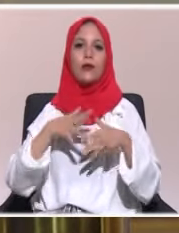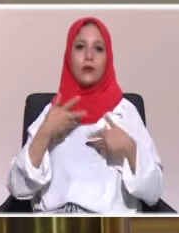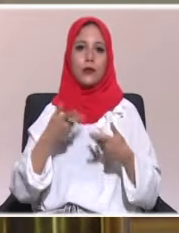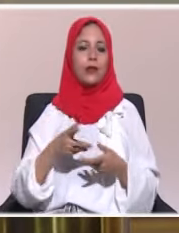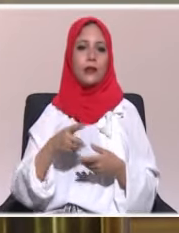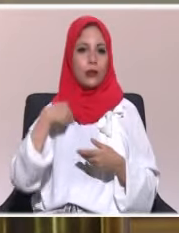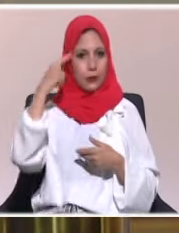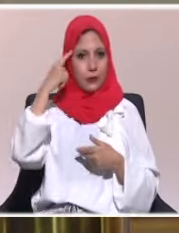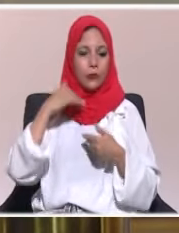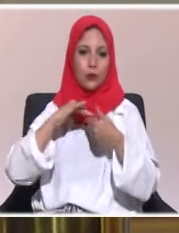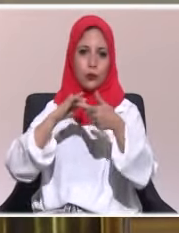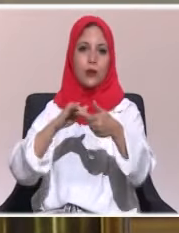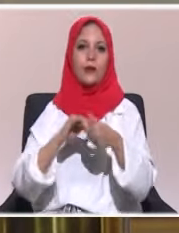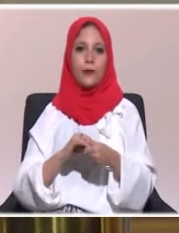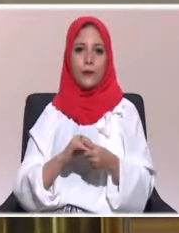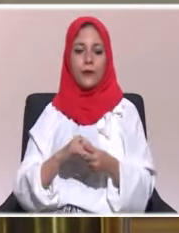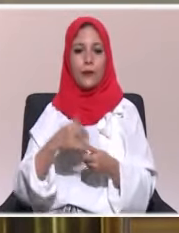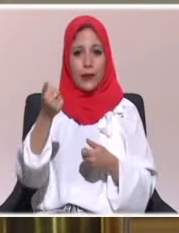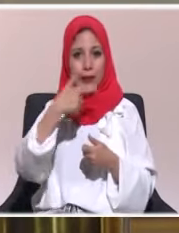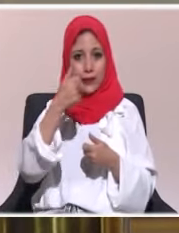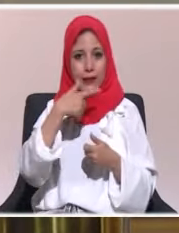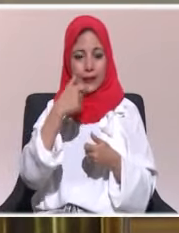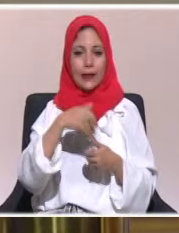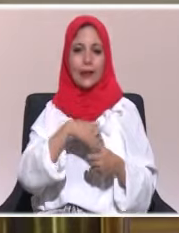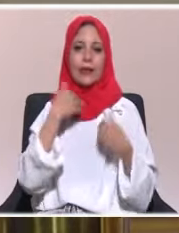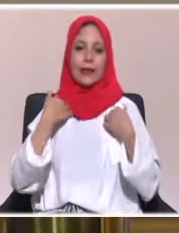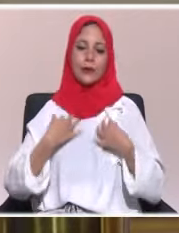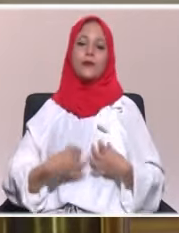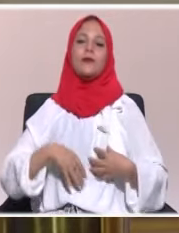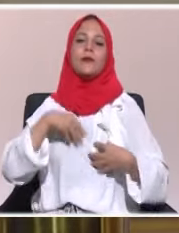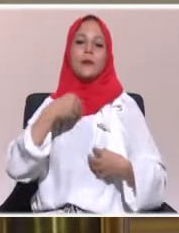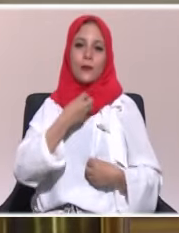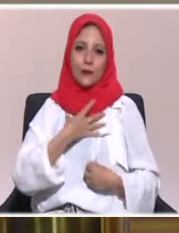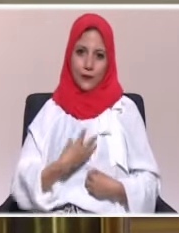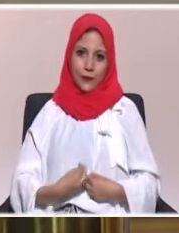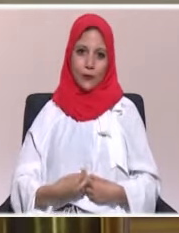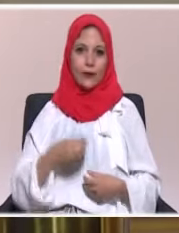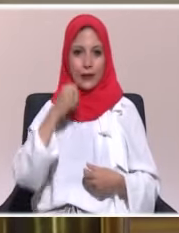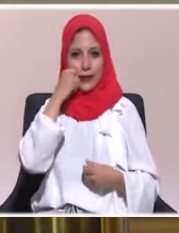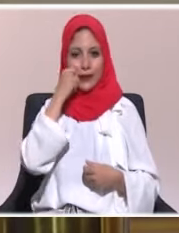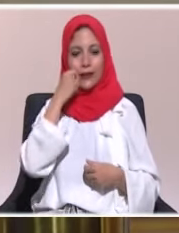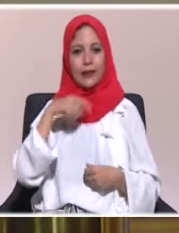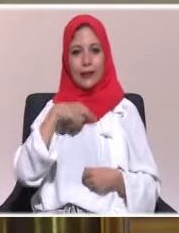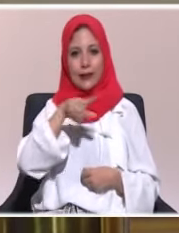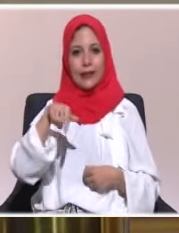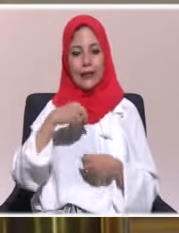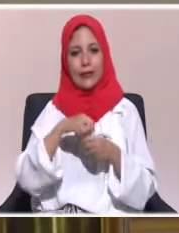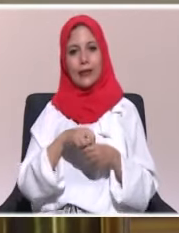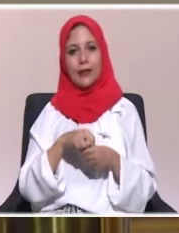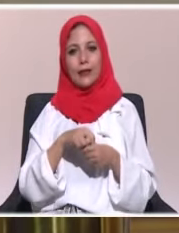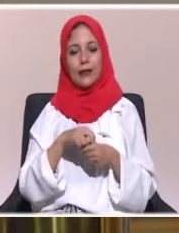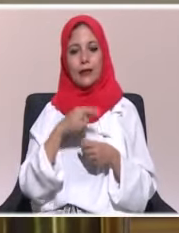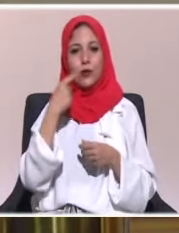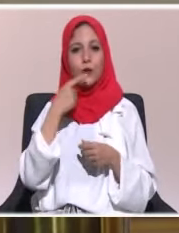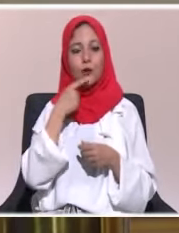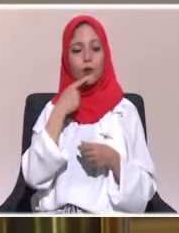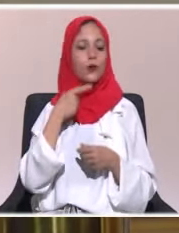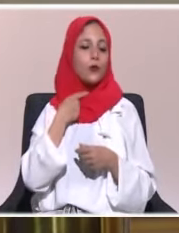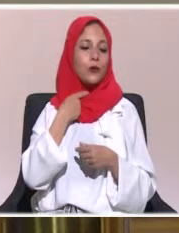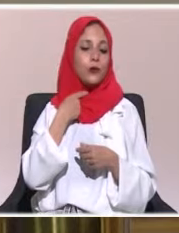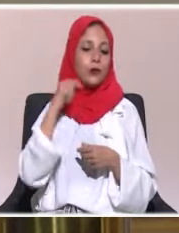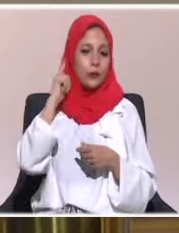بتتمنوه. رسائلكم هي الرئة اللي بيتنفس بيها واحد من الناس، هي صوتكم اللي